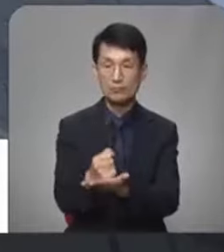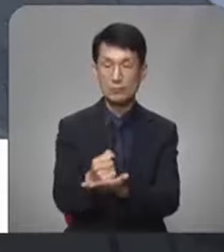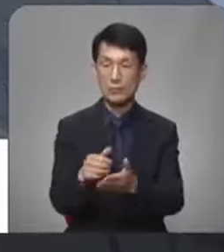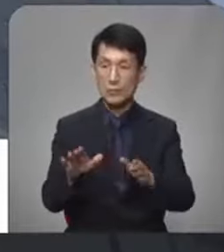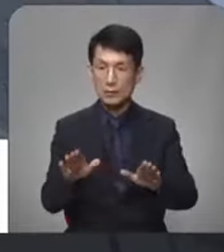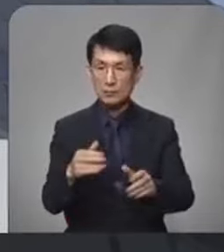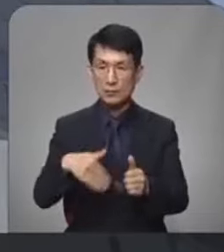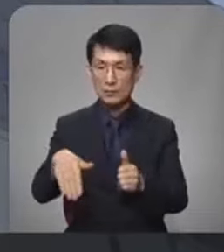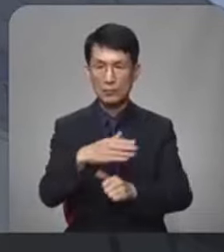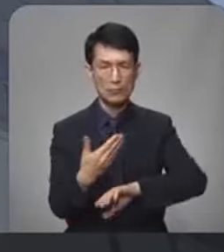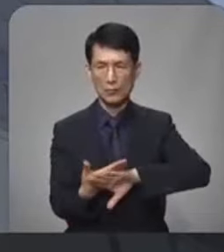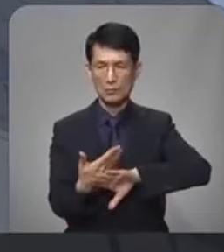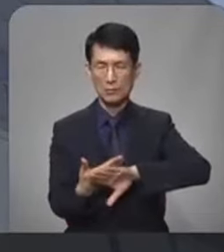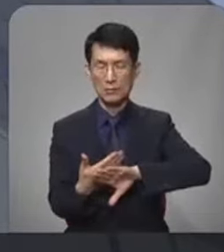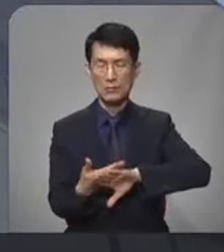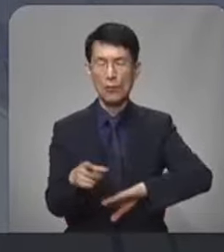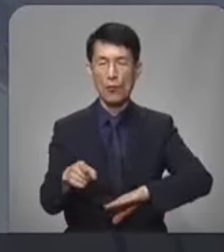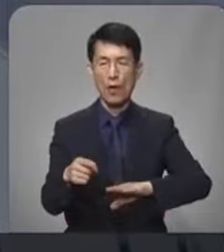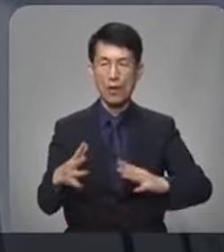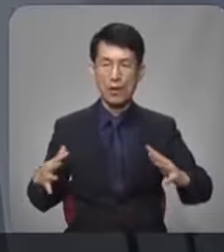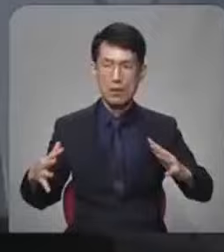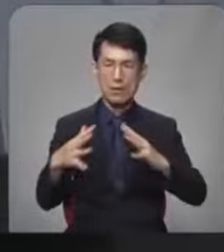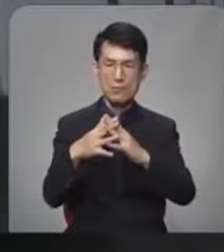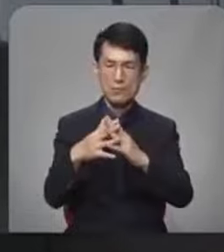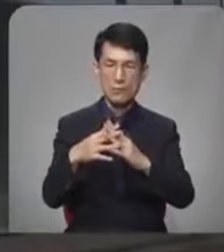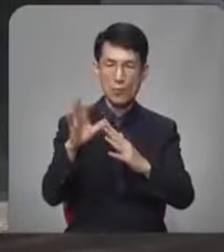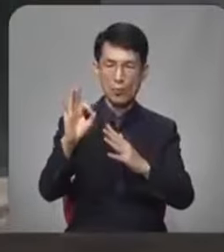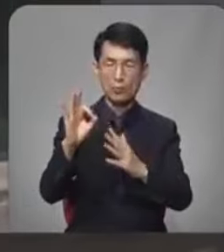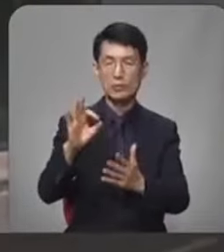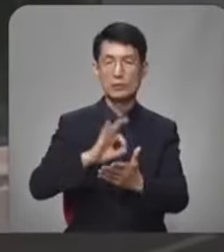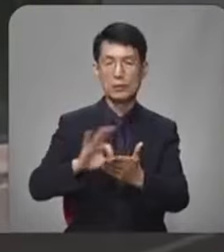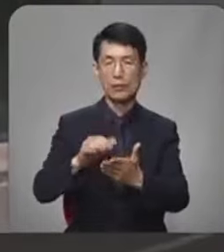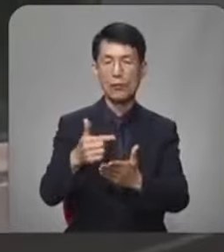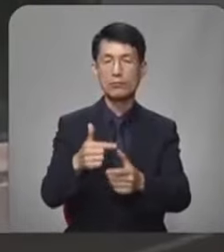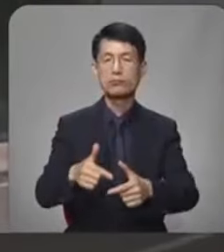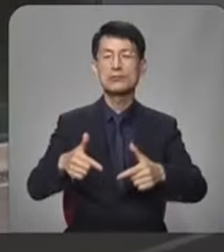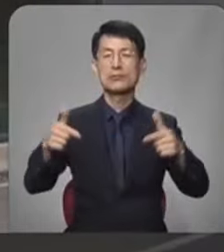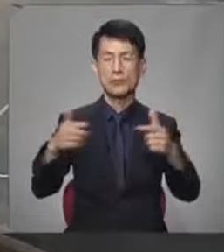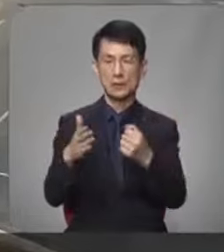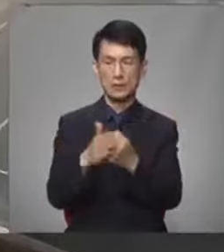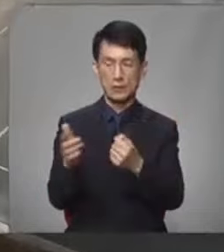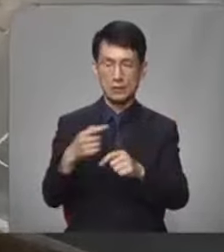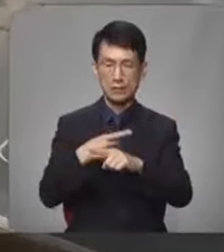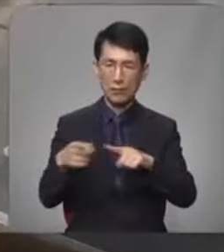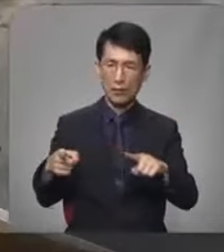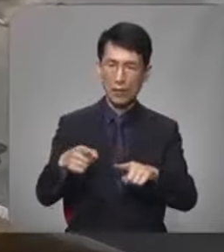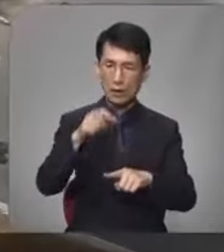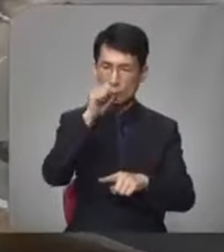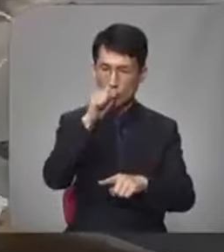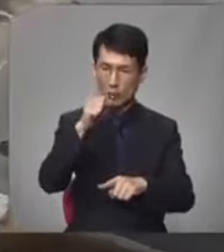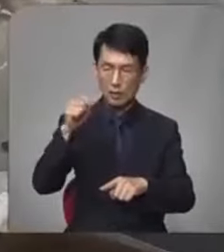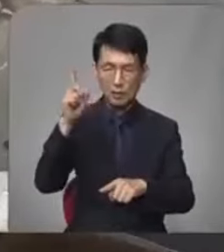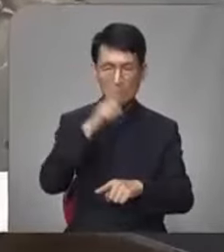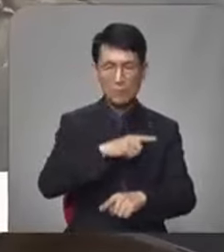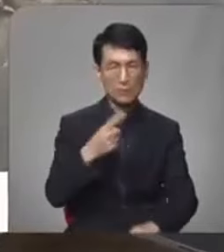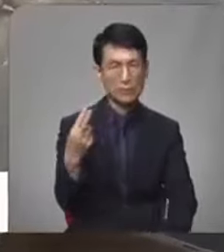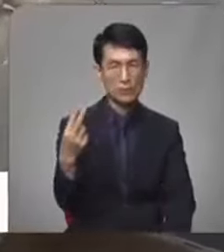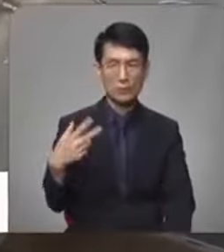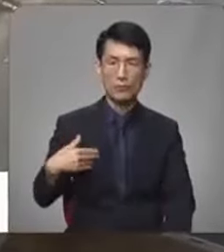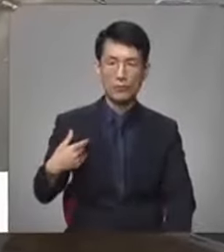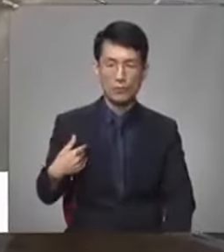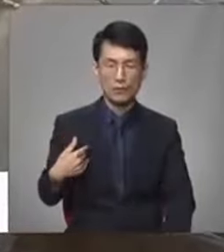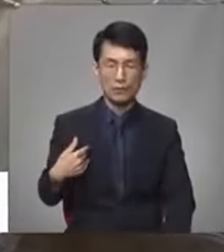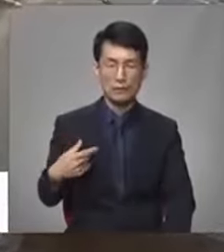조금 다릅니다 투입 공사비가는만큼 평가는 변할 수도 있습니다 좋은 평가를 받으면 내년에라도 사업을